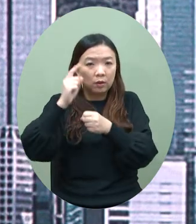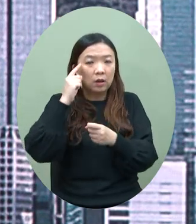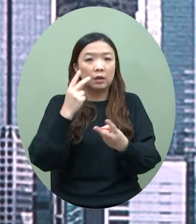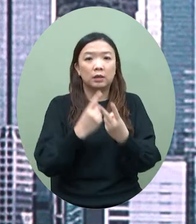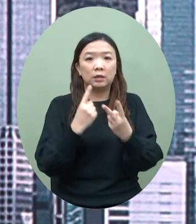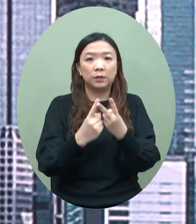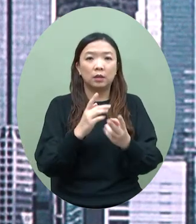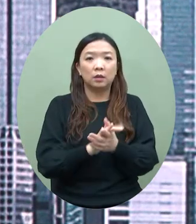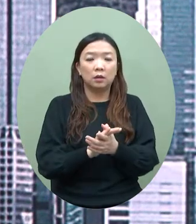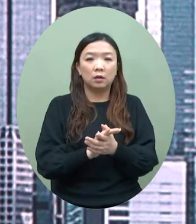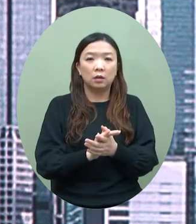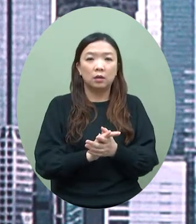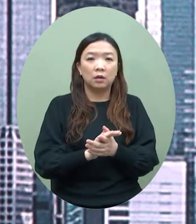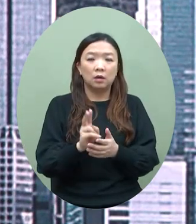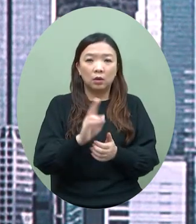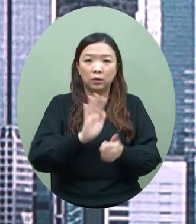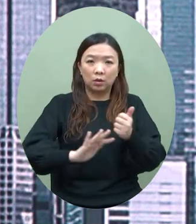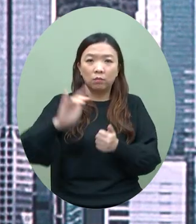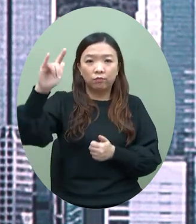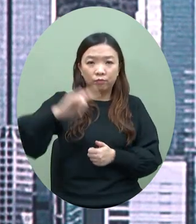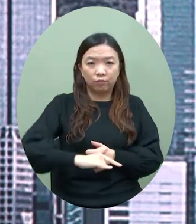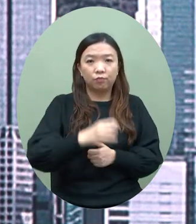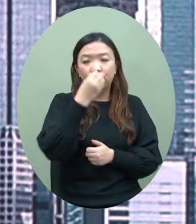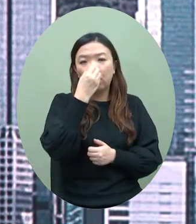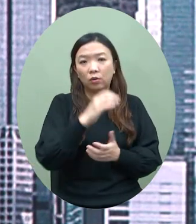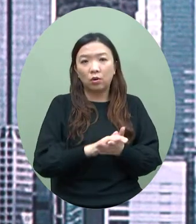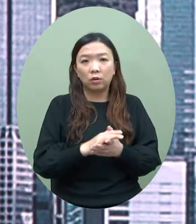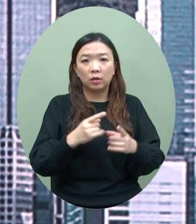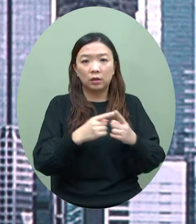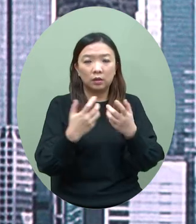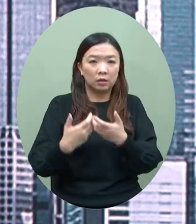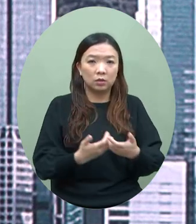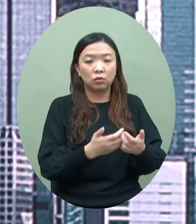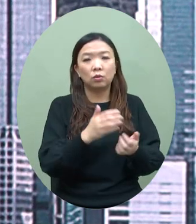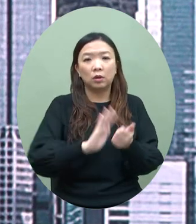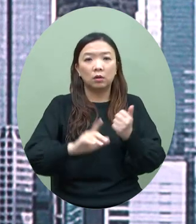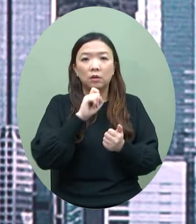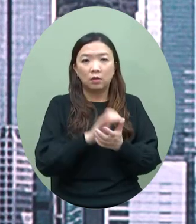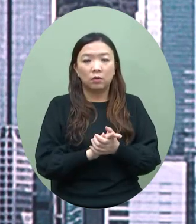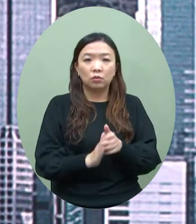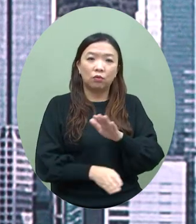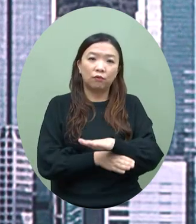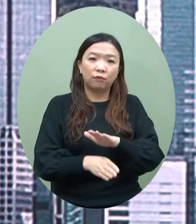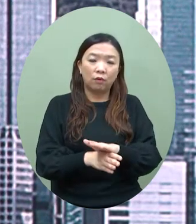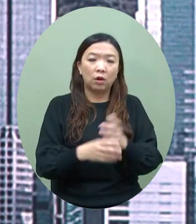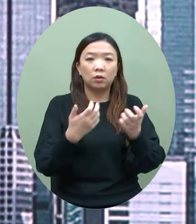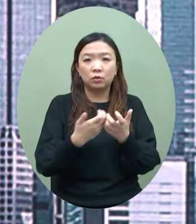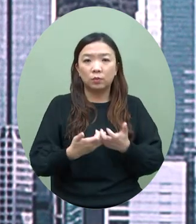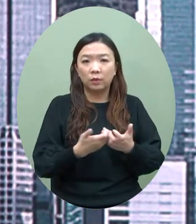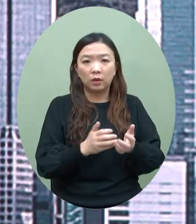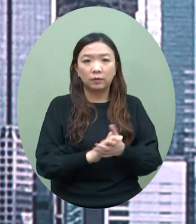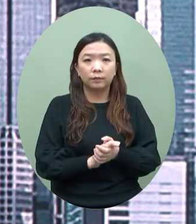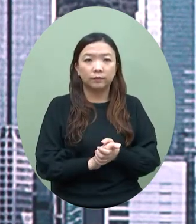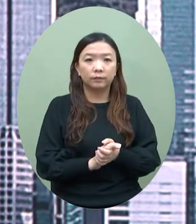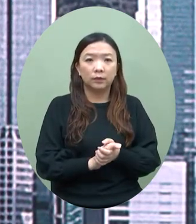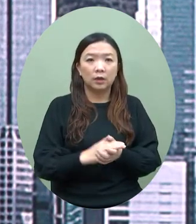都影響到咧翻嚟香港到達香港嘅人數，咁所以我哋喺個房間嘅數目上邊咧就適量地啦，